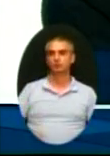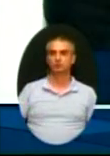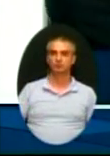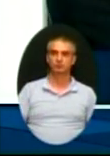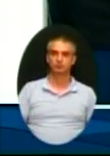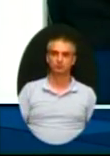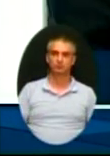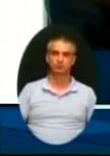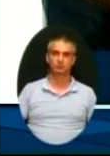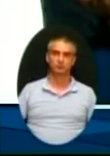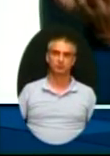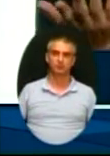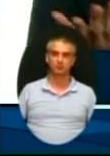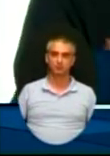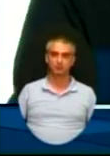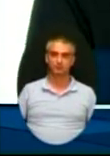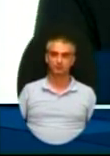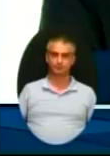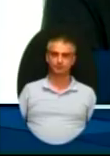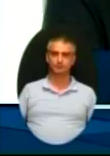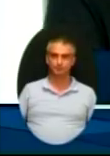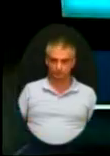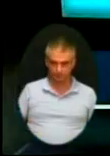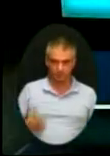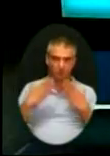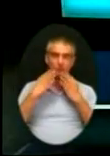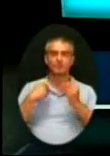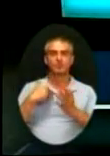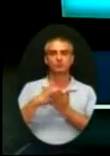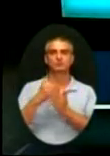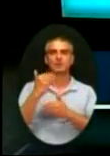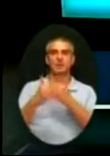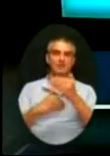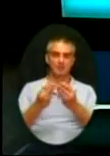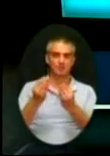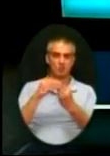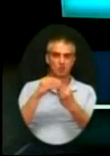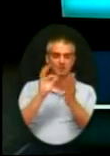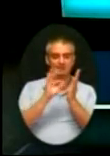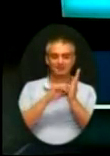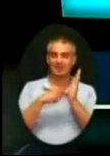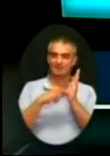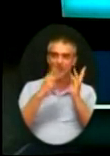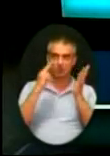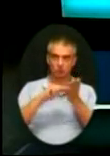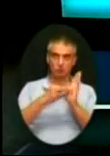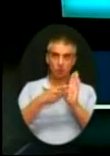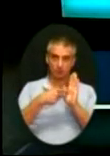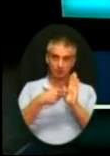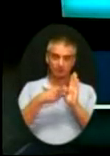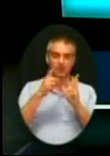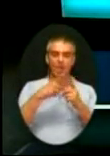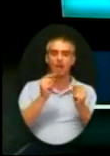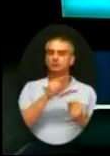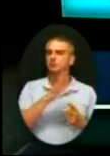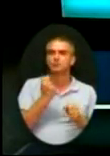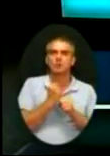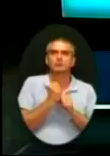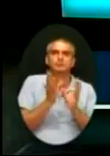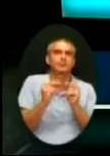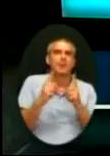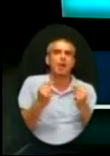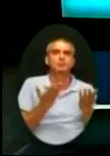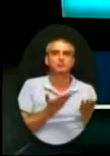להתניע את התהליך. תודה, תנו לי להתקדם לעוד סעיף בתוכנית הזאת שיהיה עזה, מה עושים עם